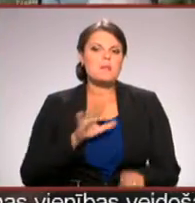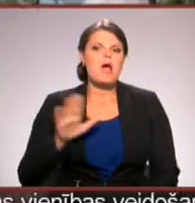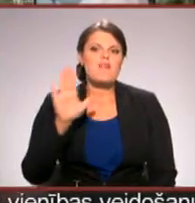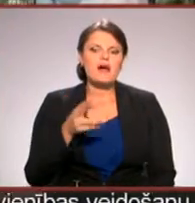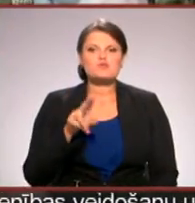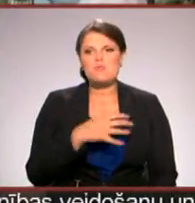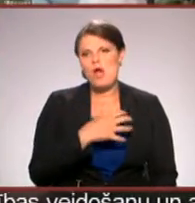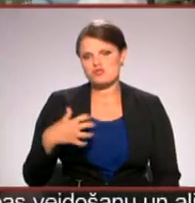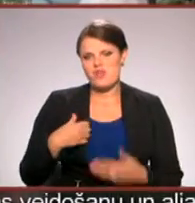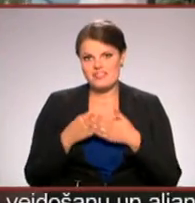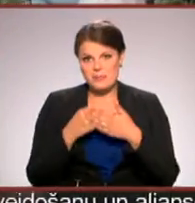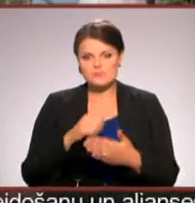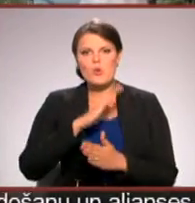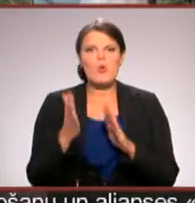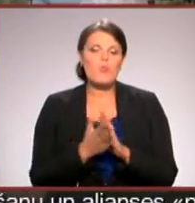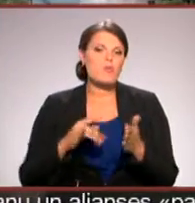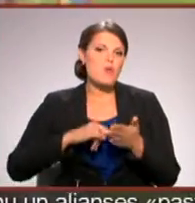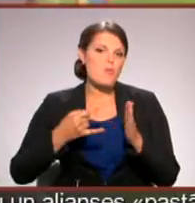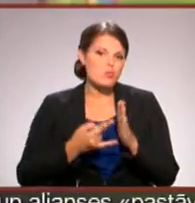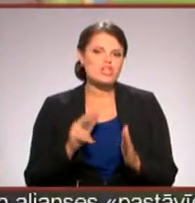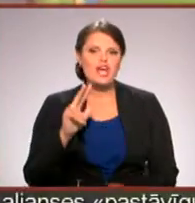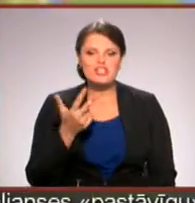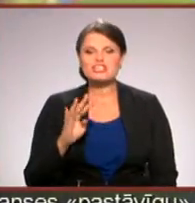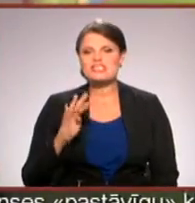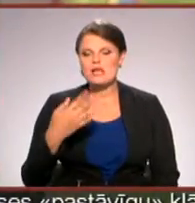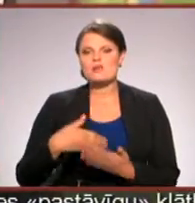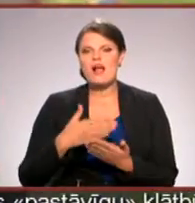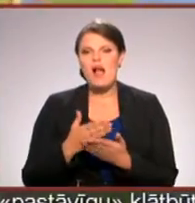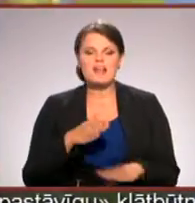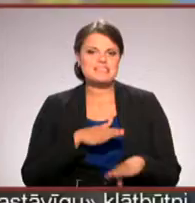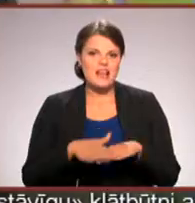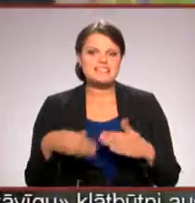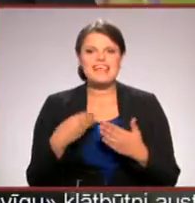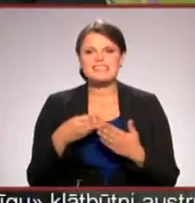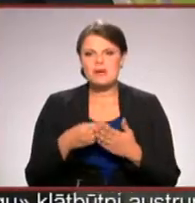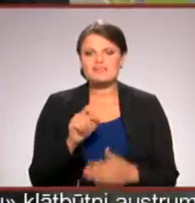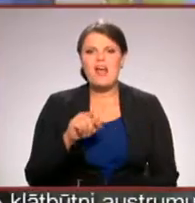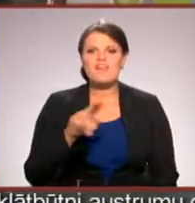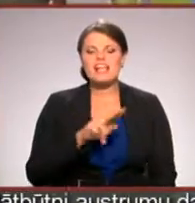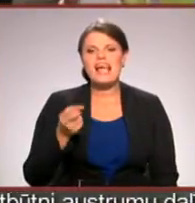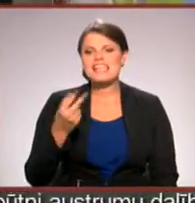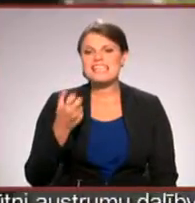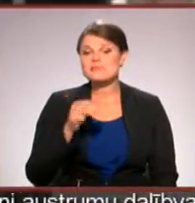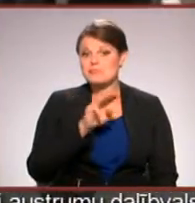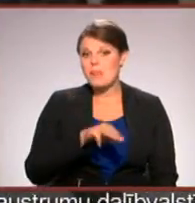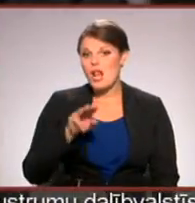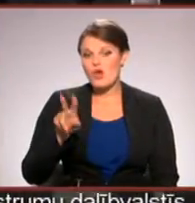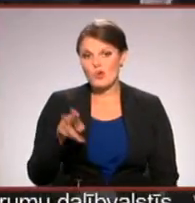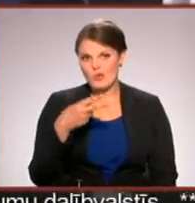un pašvaldības atbalsts. Kopumā projekta trešās un ceturtās kārtas realizācija izmaksājas vairāk kā 13 miljonus